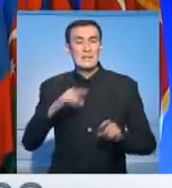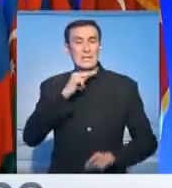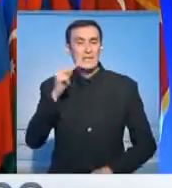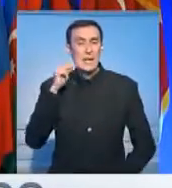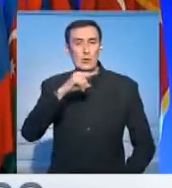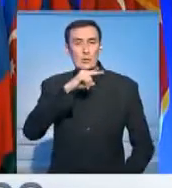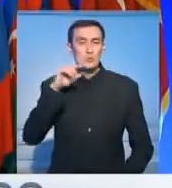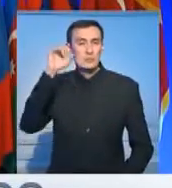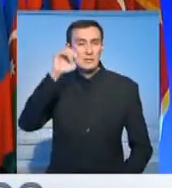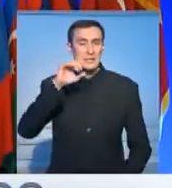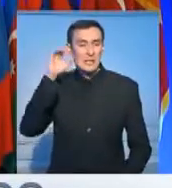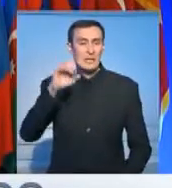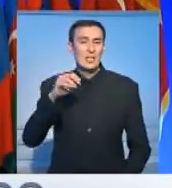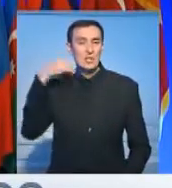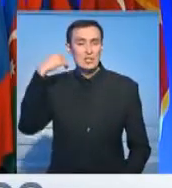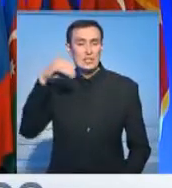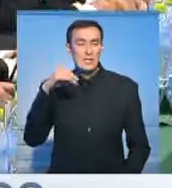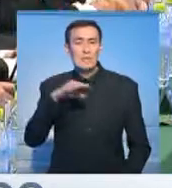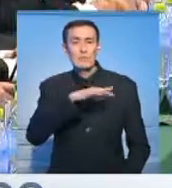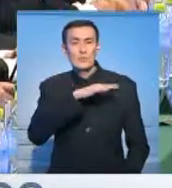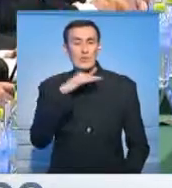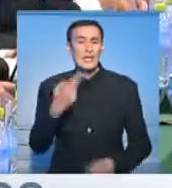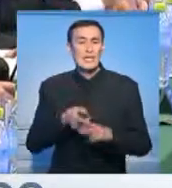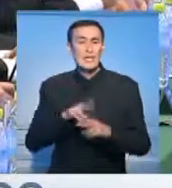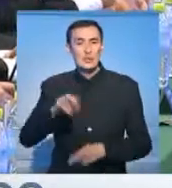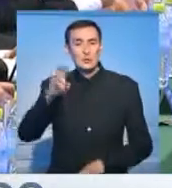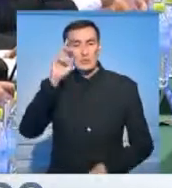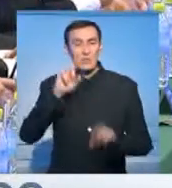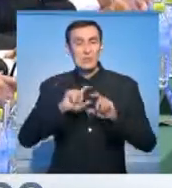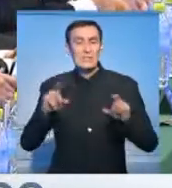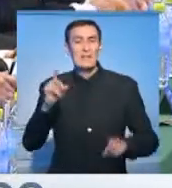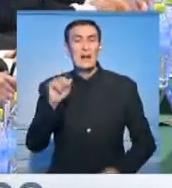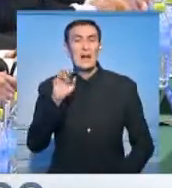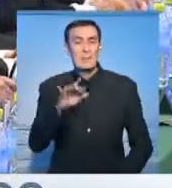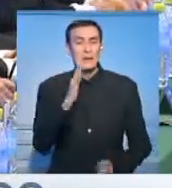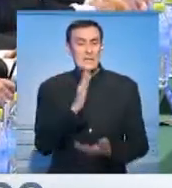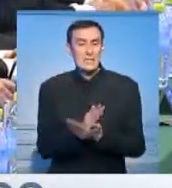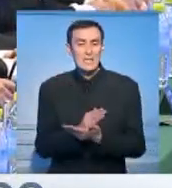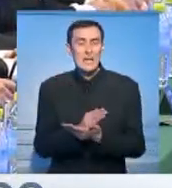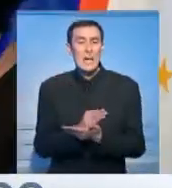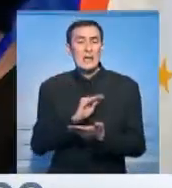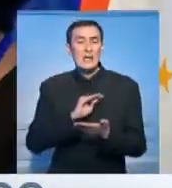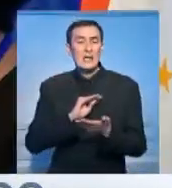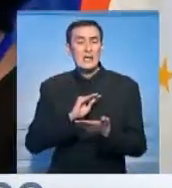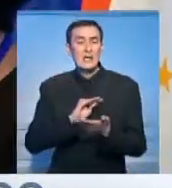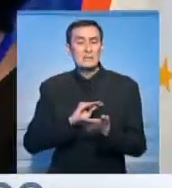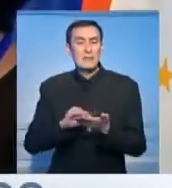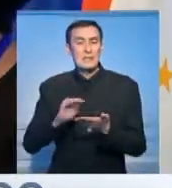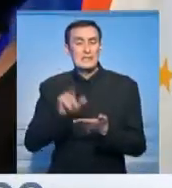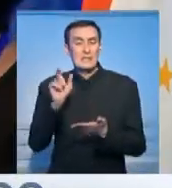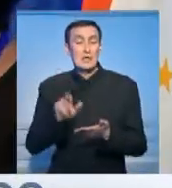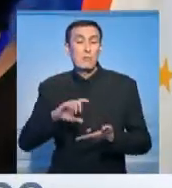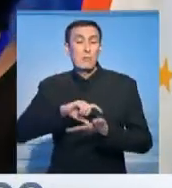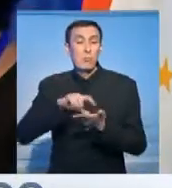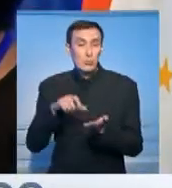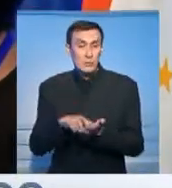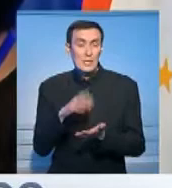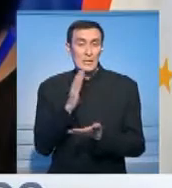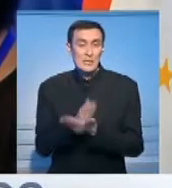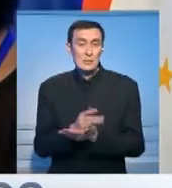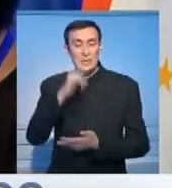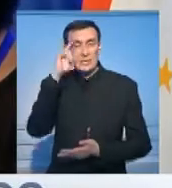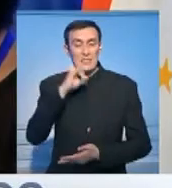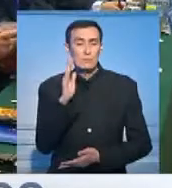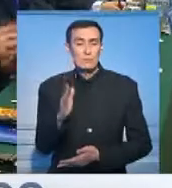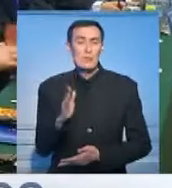Узбекистана, Пакистана и Таджикистана. Во многих из этих стран у агентства «Хабар» есть корреспондентские пункты. Вице-министр подчеркнула, что Казахстан